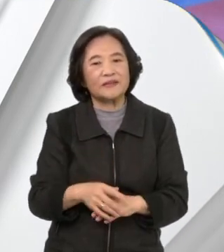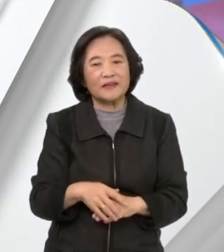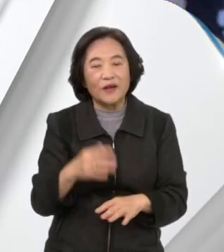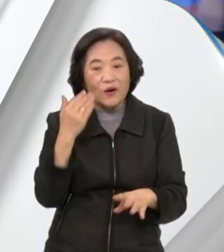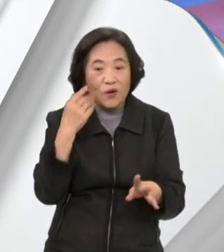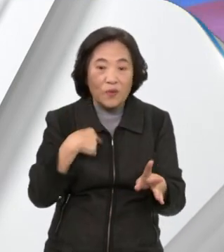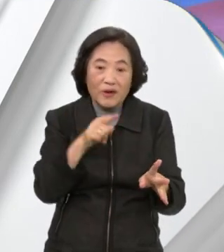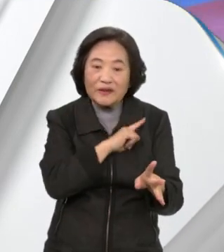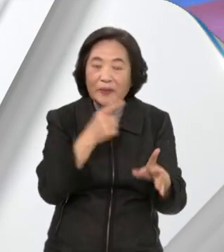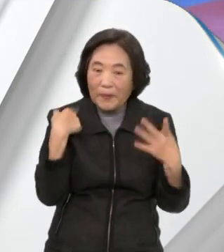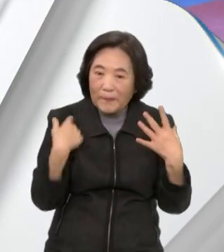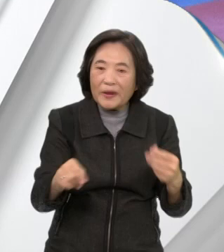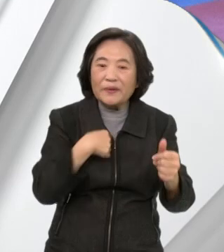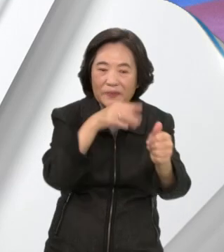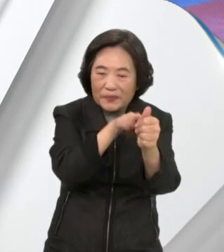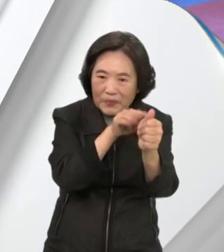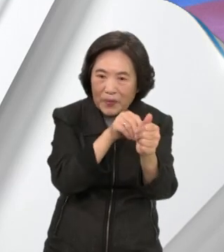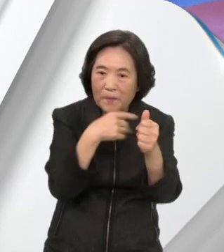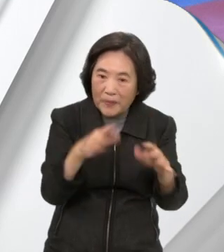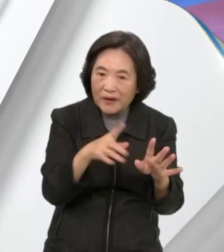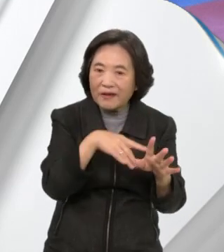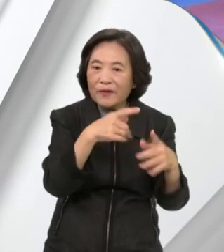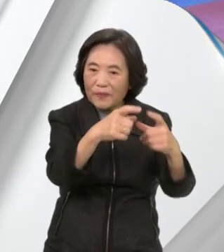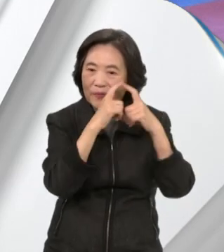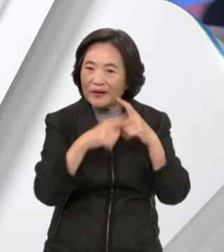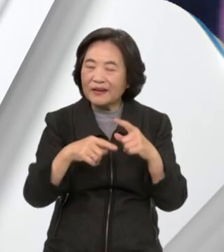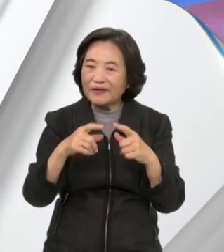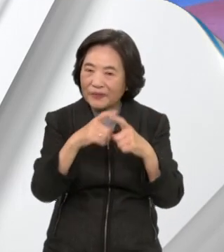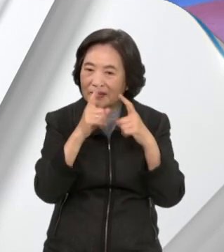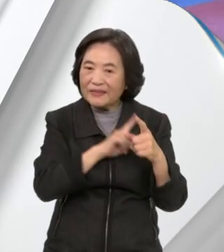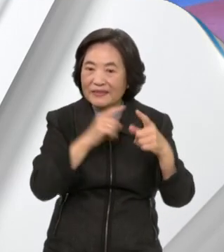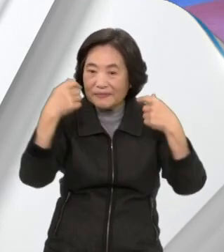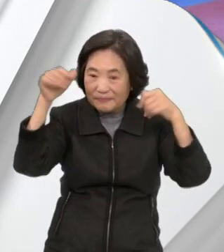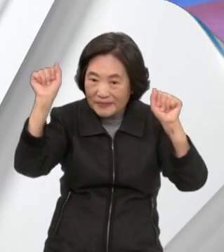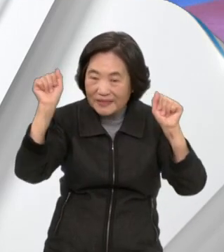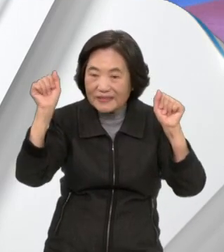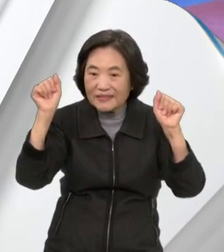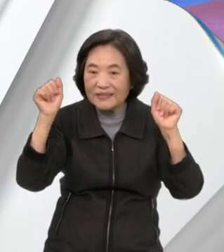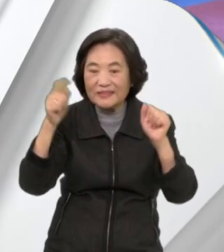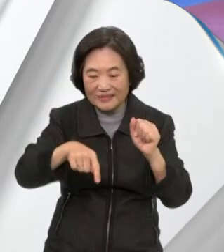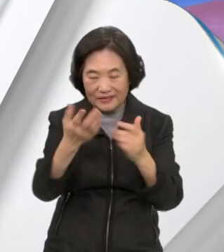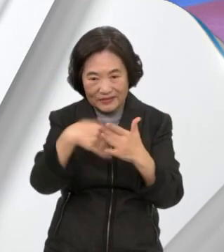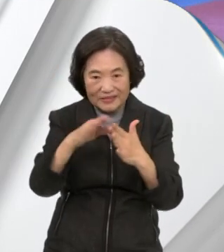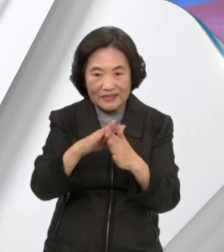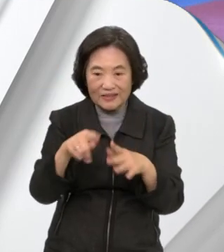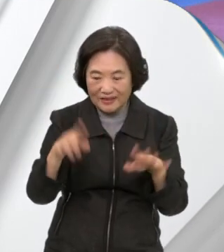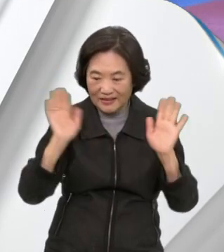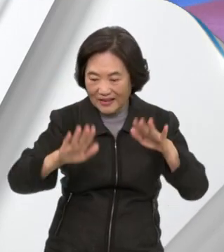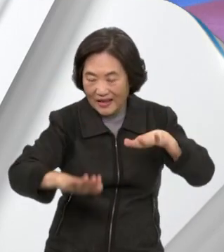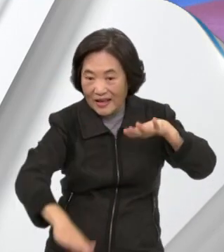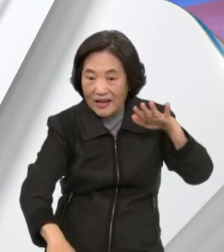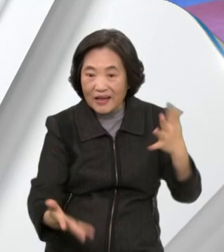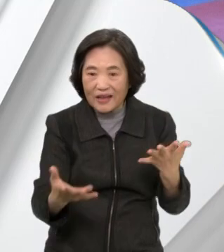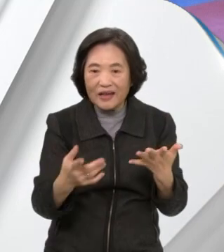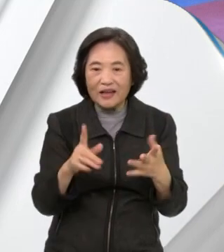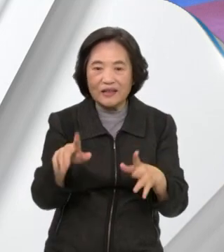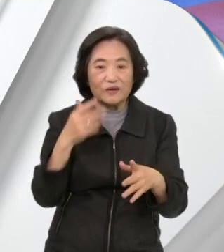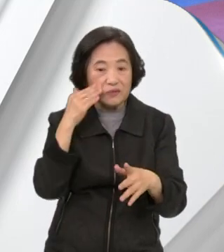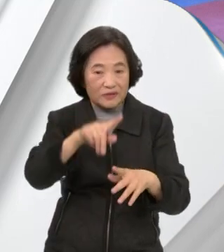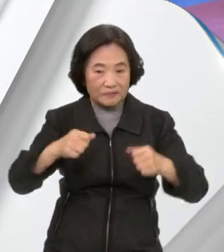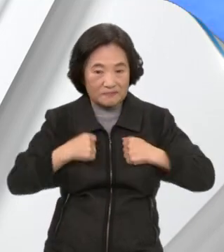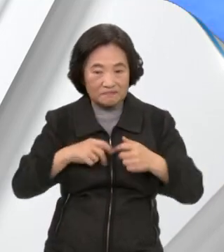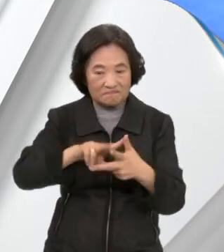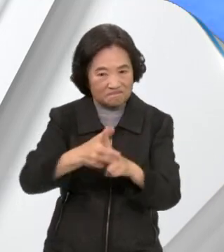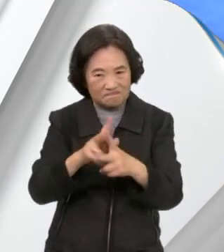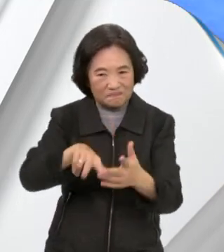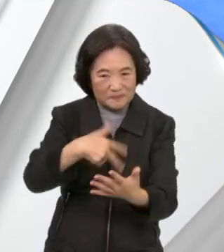然后回来母校，然后教自己部落的孩子，然后让他们练脚力，能改变他们的人